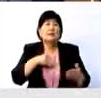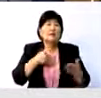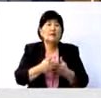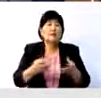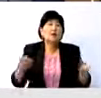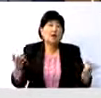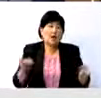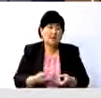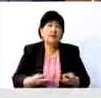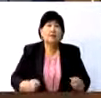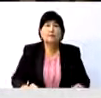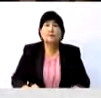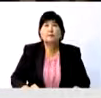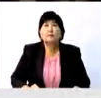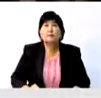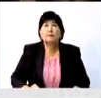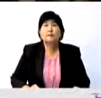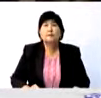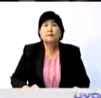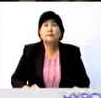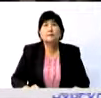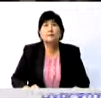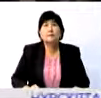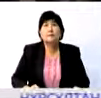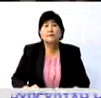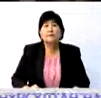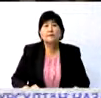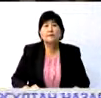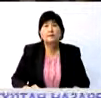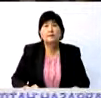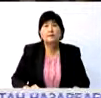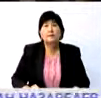қажет. Әкімжан Жолтаев, Тәжмірет Әлжанов, Бауыржан Қожамұрат, Сөреған Қожахметов, Қызылорда телеарнасы.